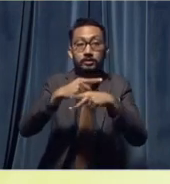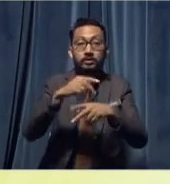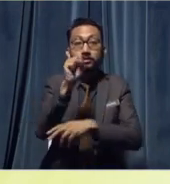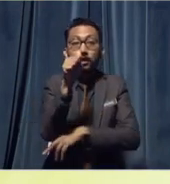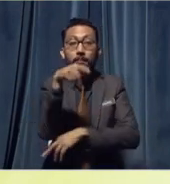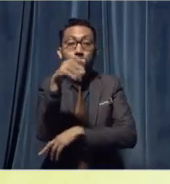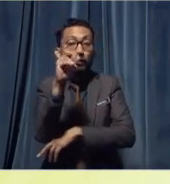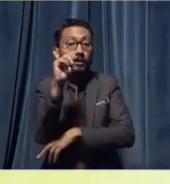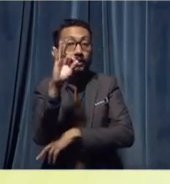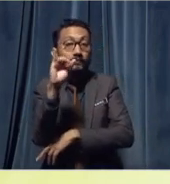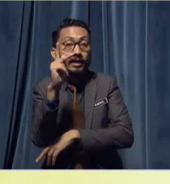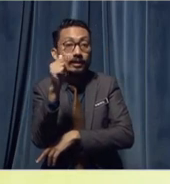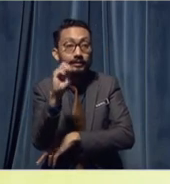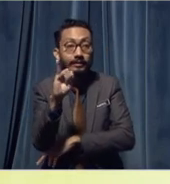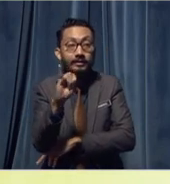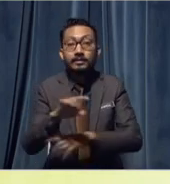proses saponifikasi?